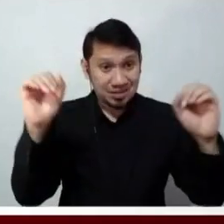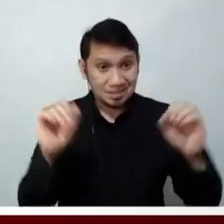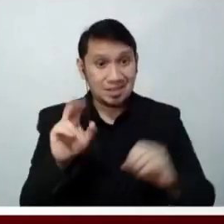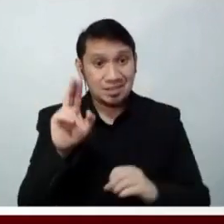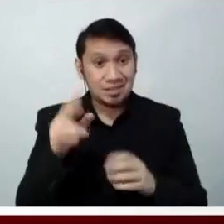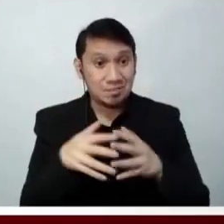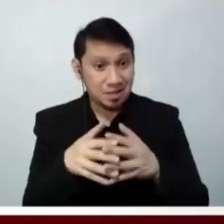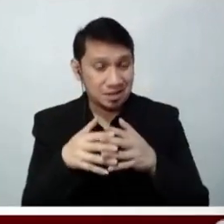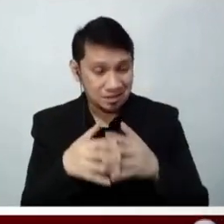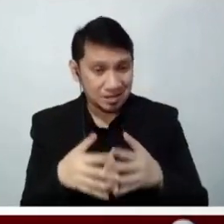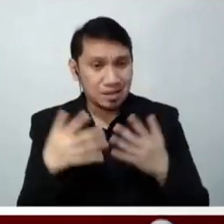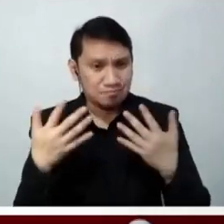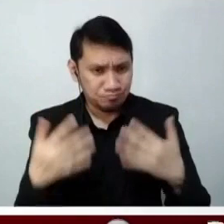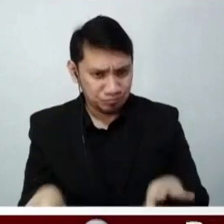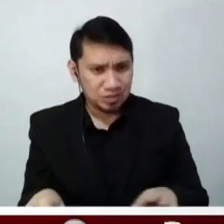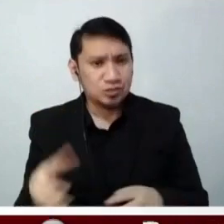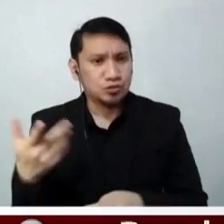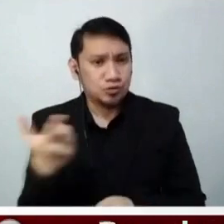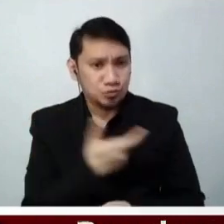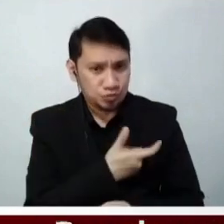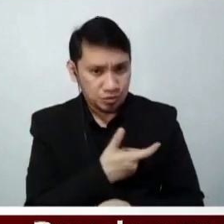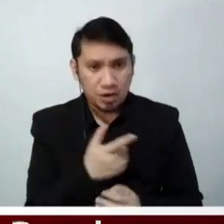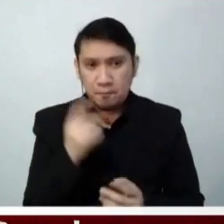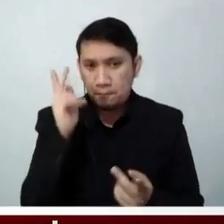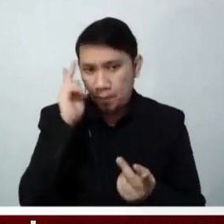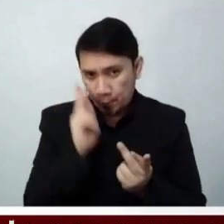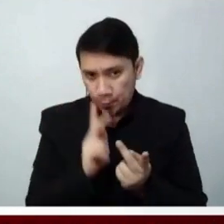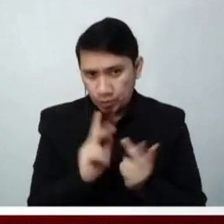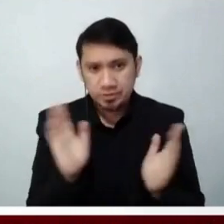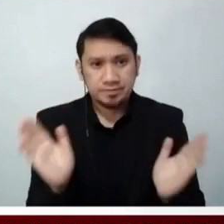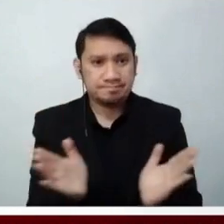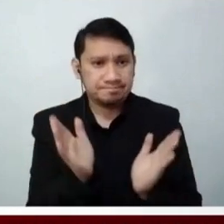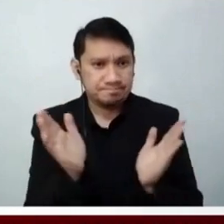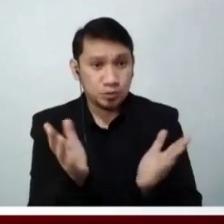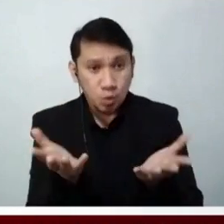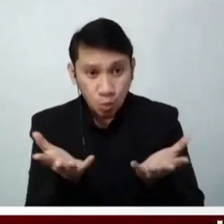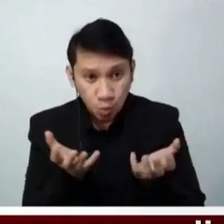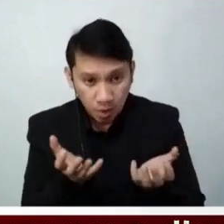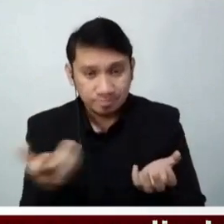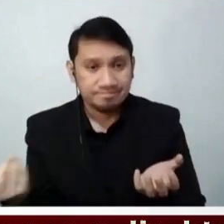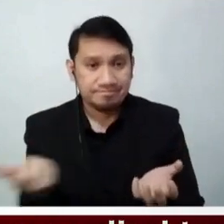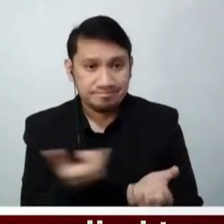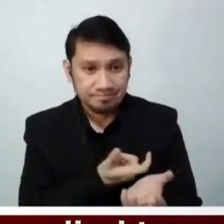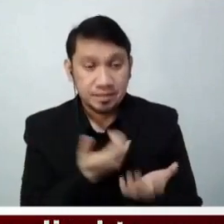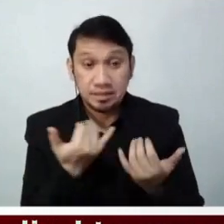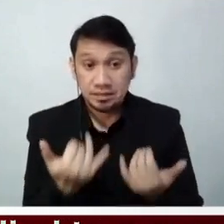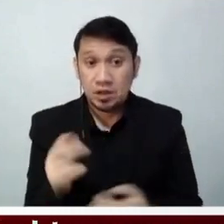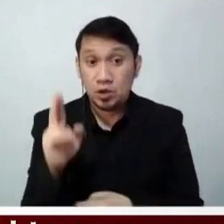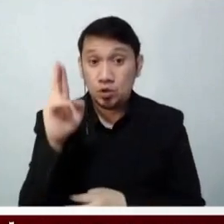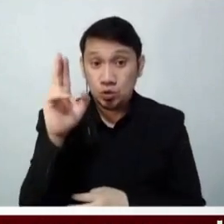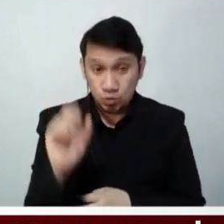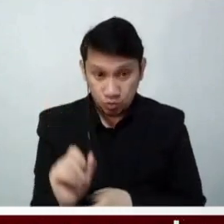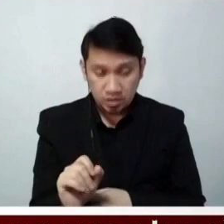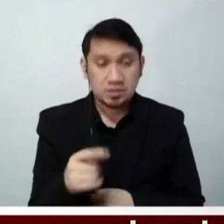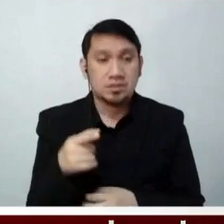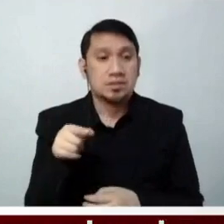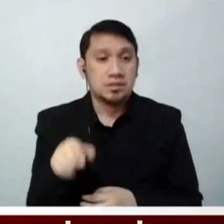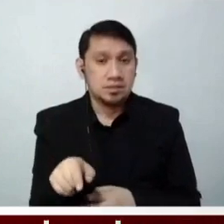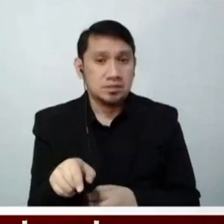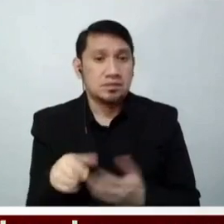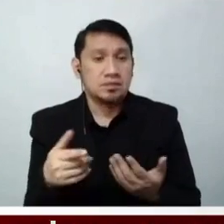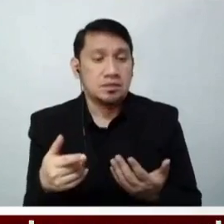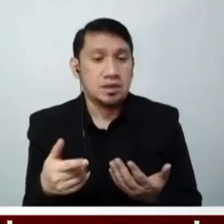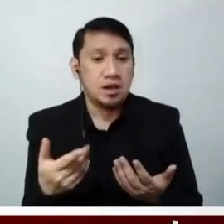Joe Biden para hikayatin na magpabakuna na ang mga nag-aatubili pa rin. Pinayagan ng US Centers for Disease Control and